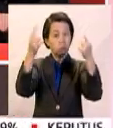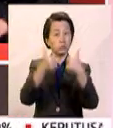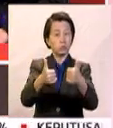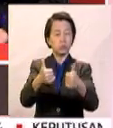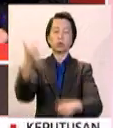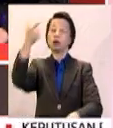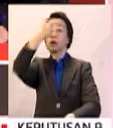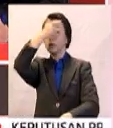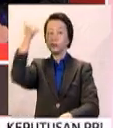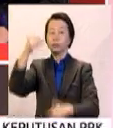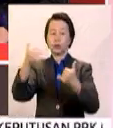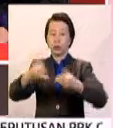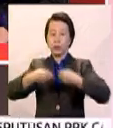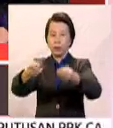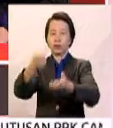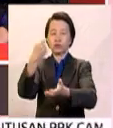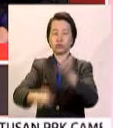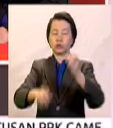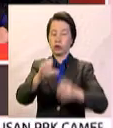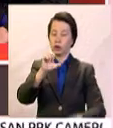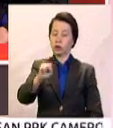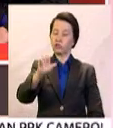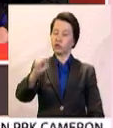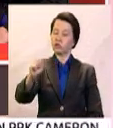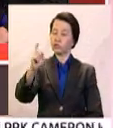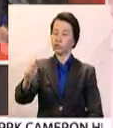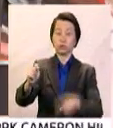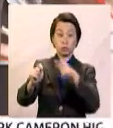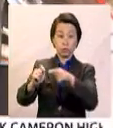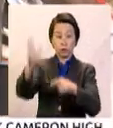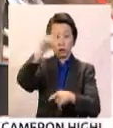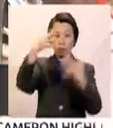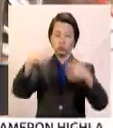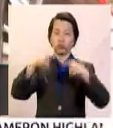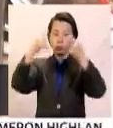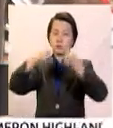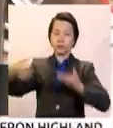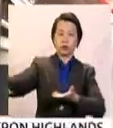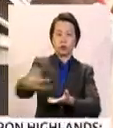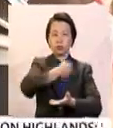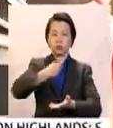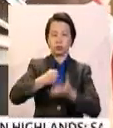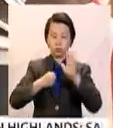Ini kerana bagi cukai jualan dan perkhidmatan SST, kerajaan telah berjaya mengutip